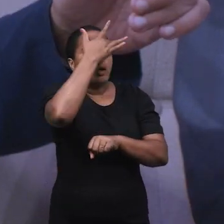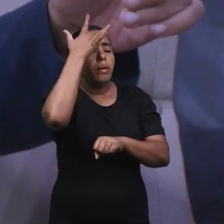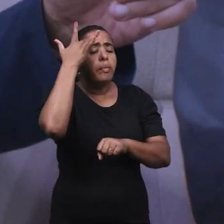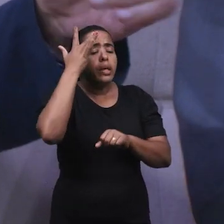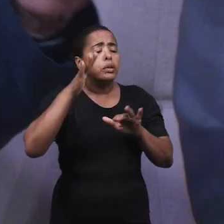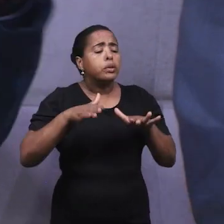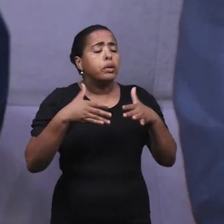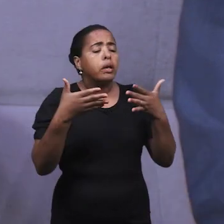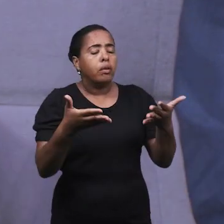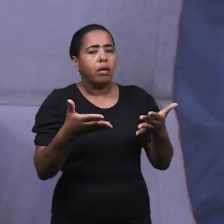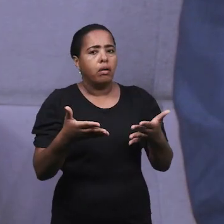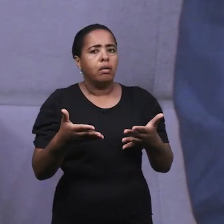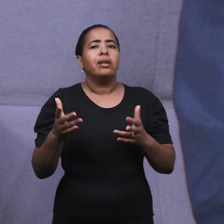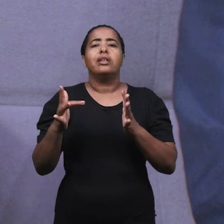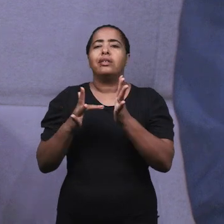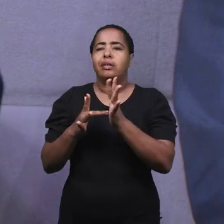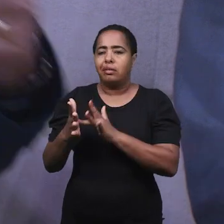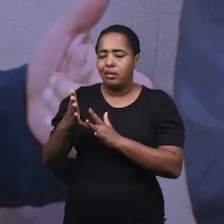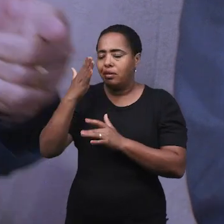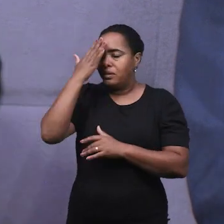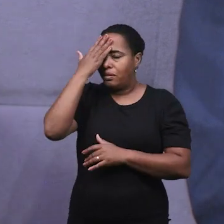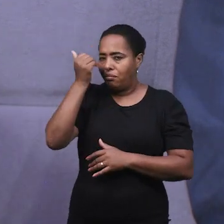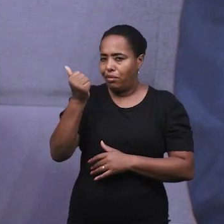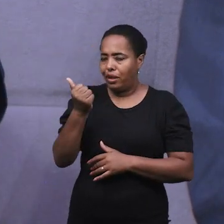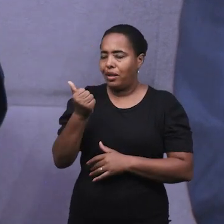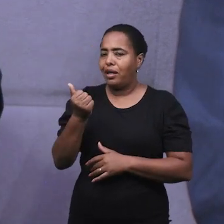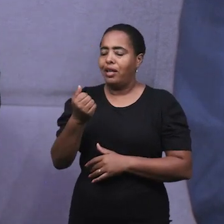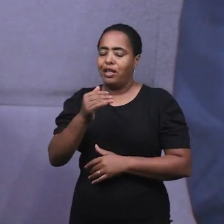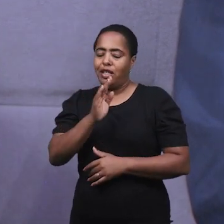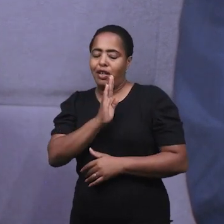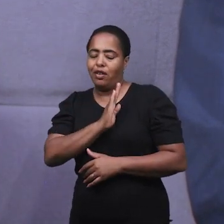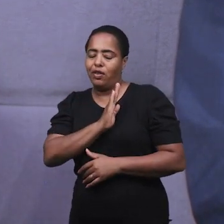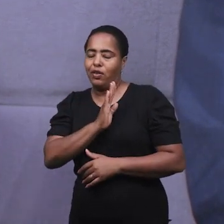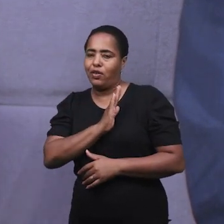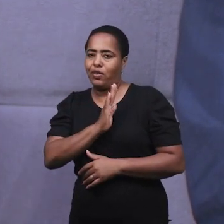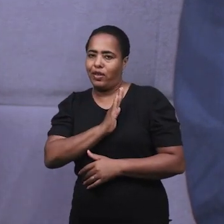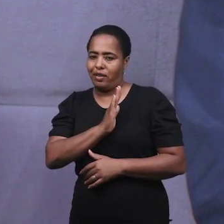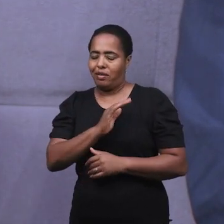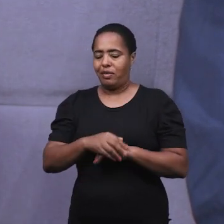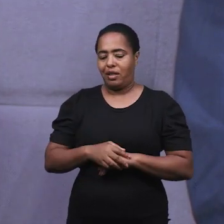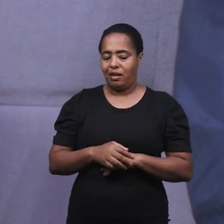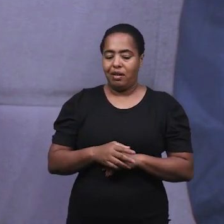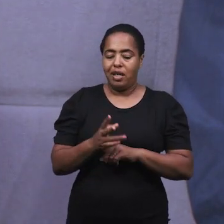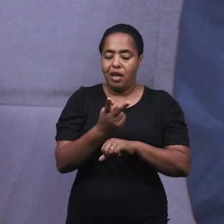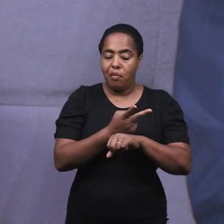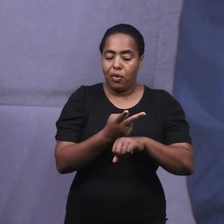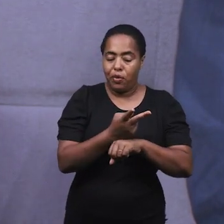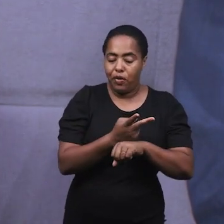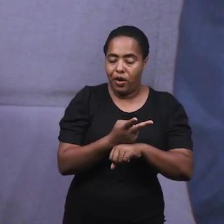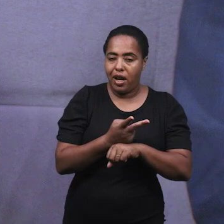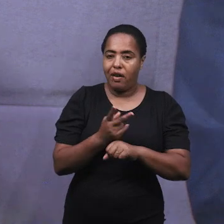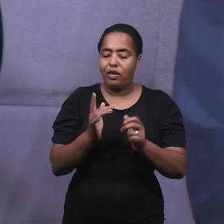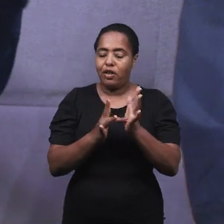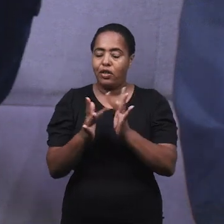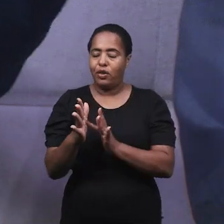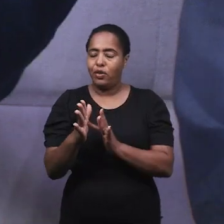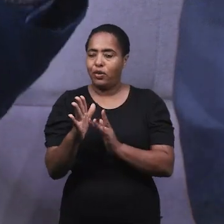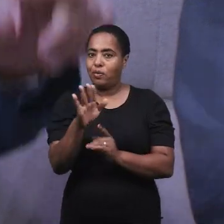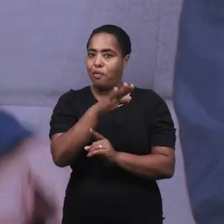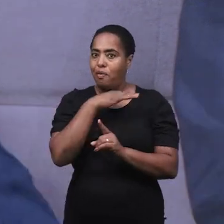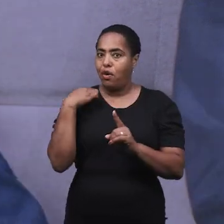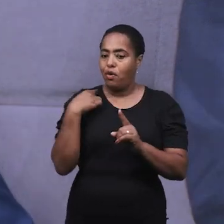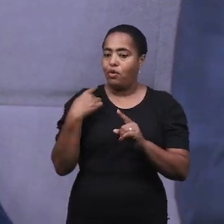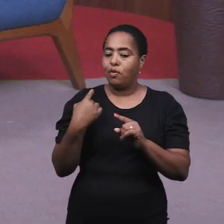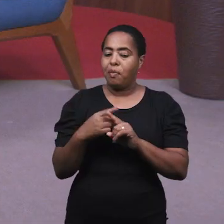étaient dans son cœur, elle cherchait un Jésus mort, mais elle a retrouvé un Jésus ressuscité. Et elle s'est